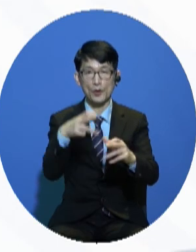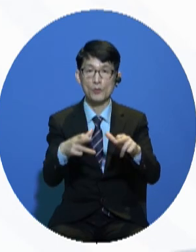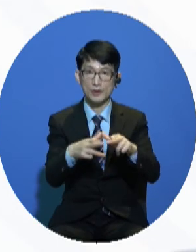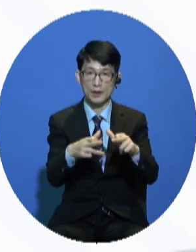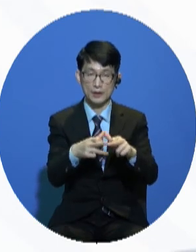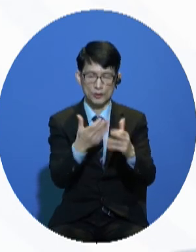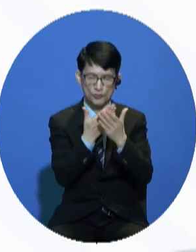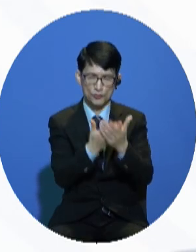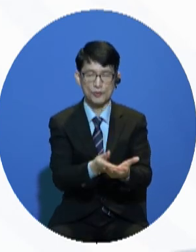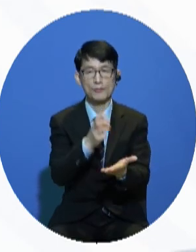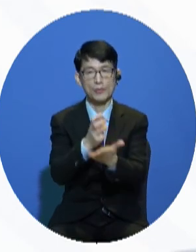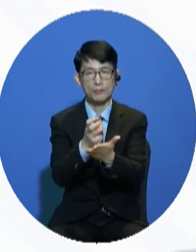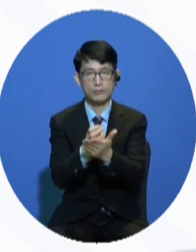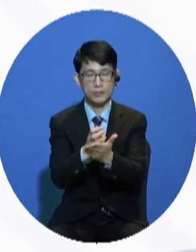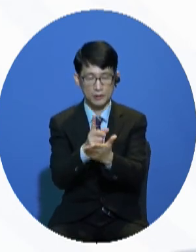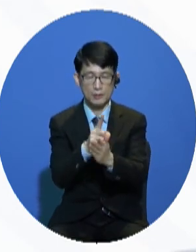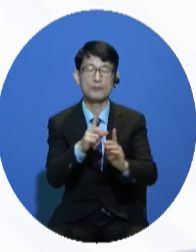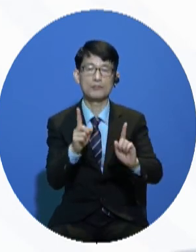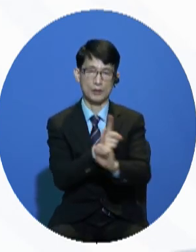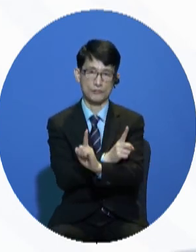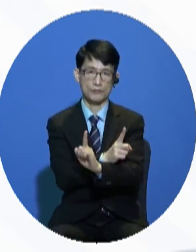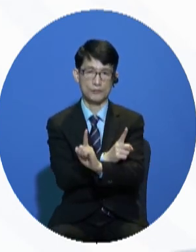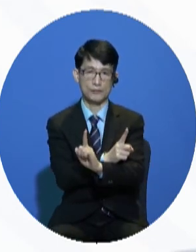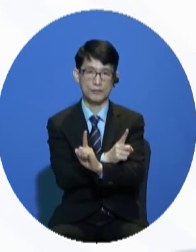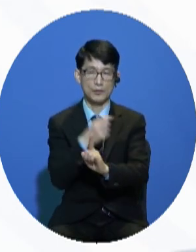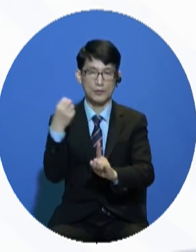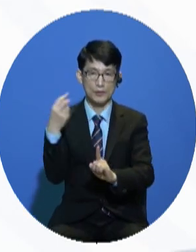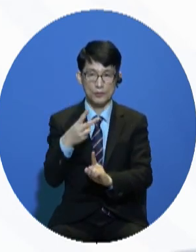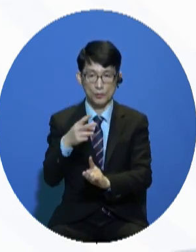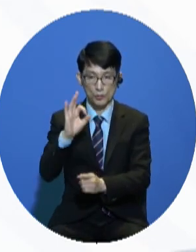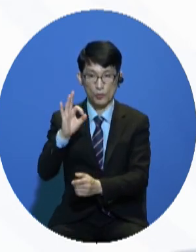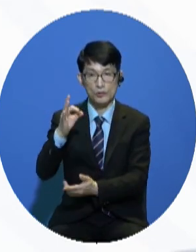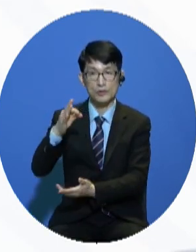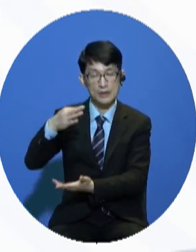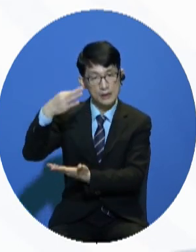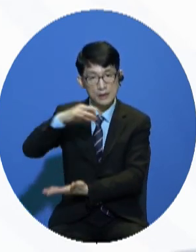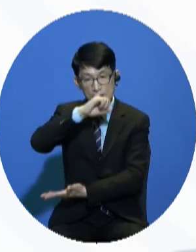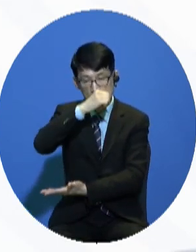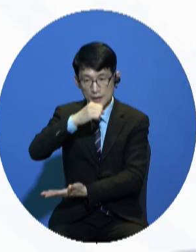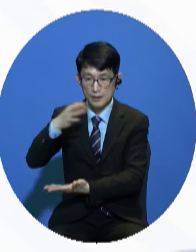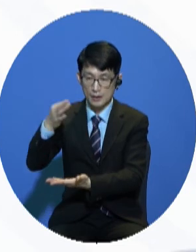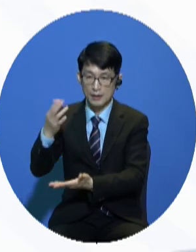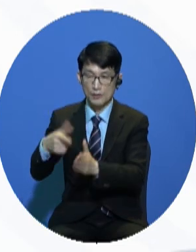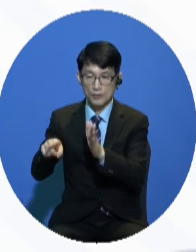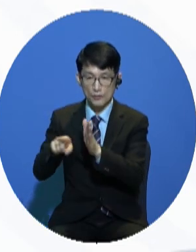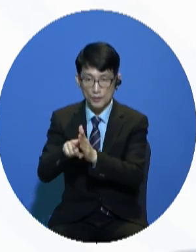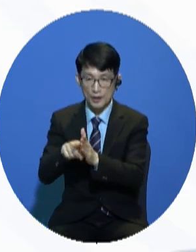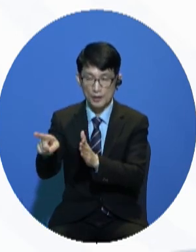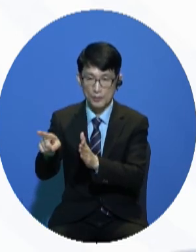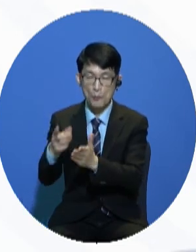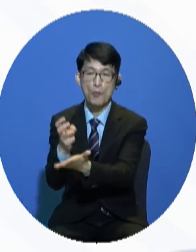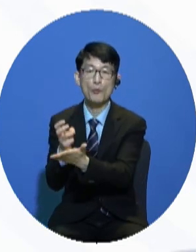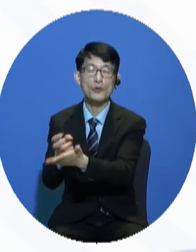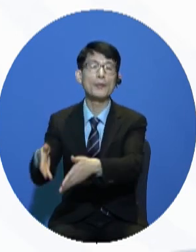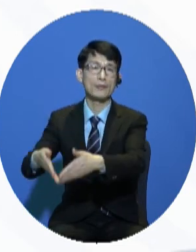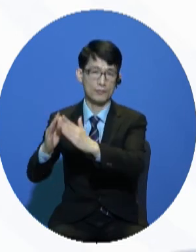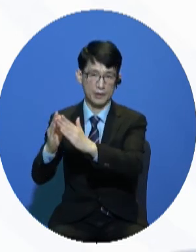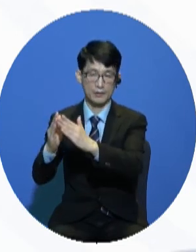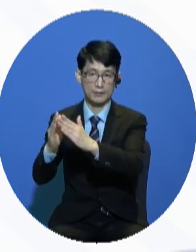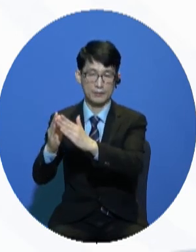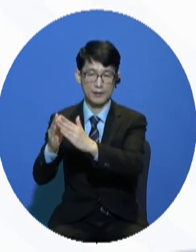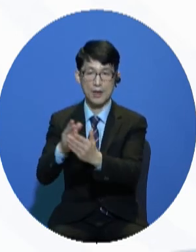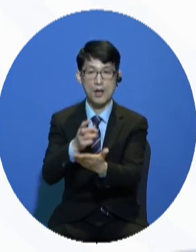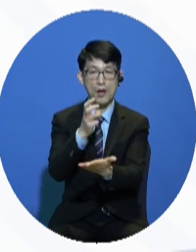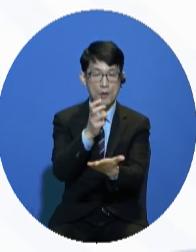관련된 주요 법률들을 함께 개정하고 또 이 재원 확보를 위해서 재정 관련 법률 개정안을 함께 만드는 형태, 즉 법률 제정안